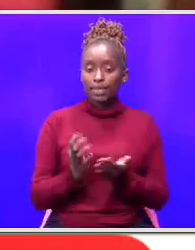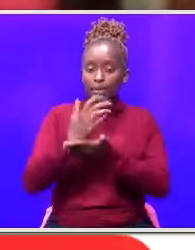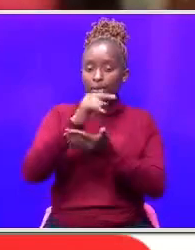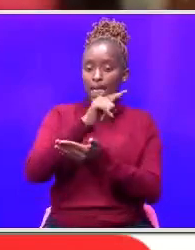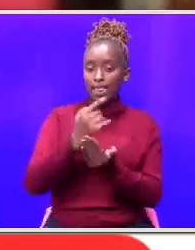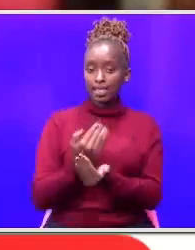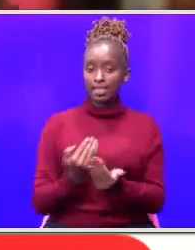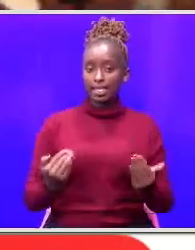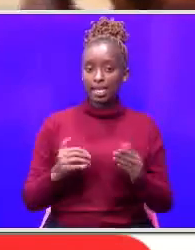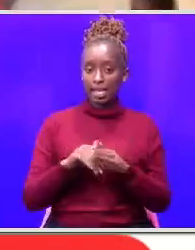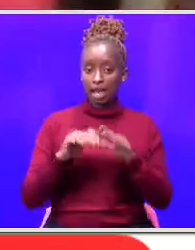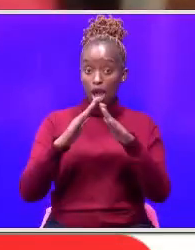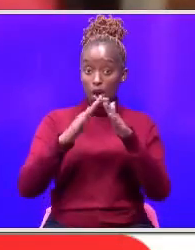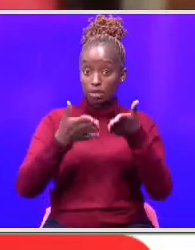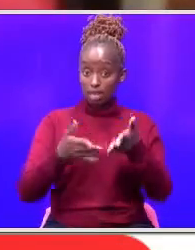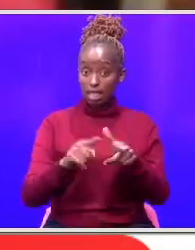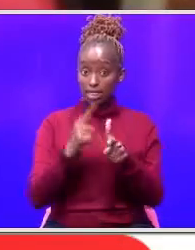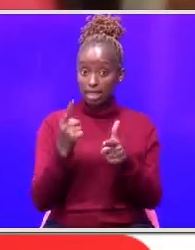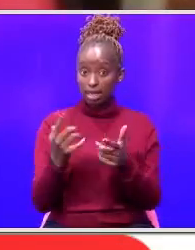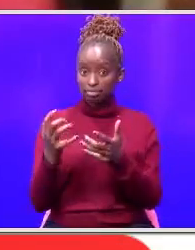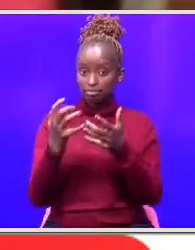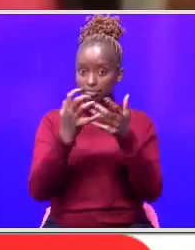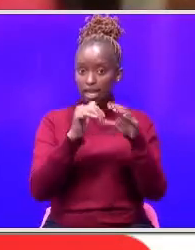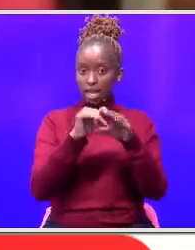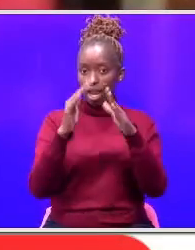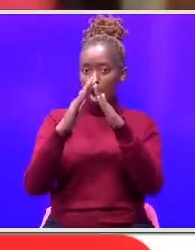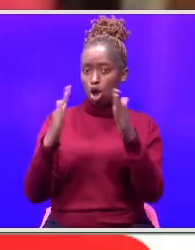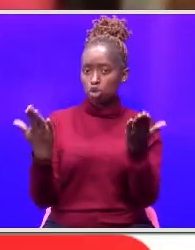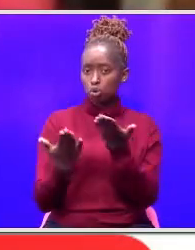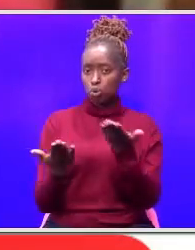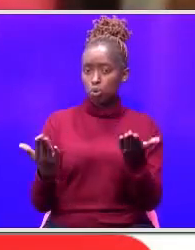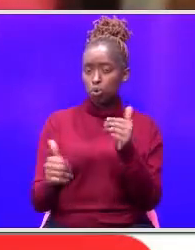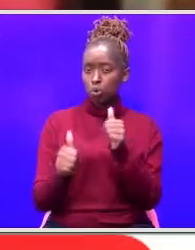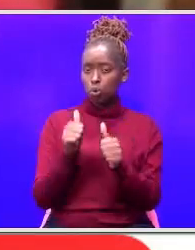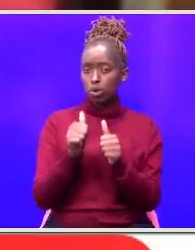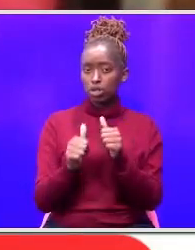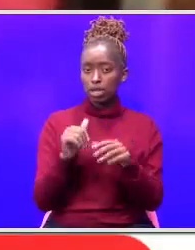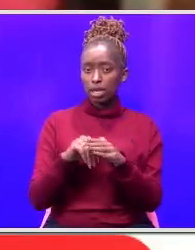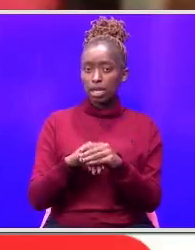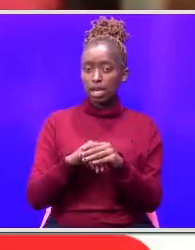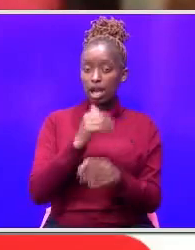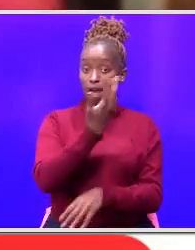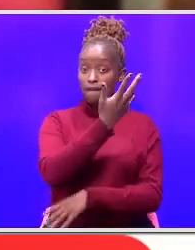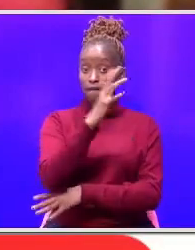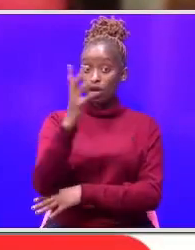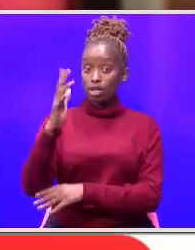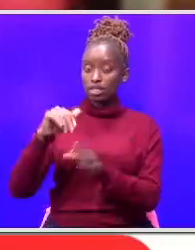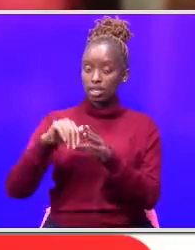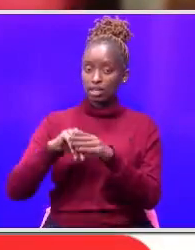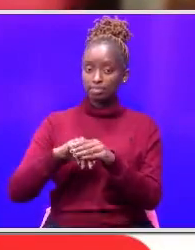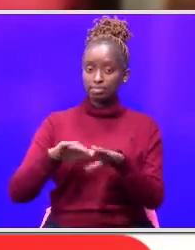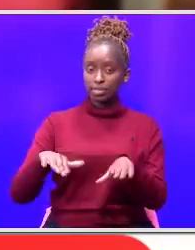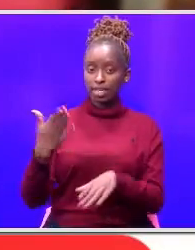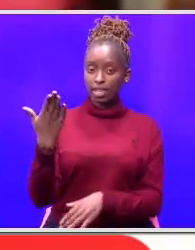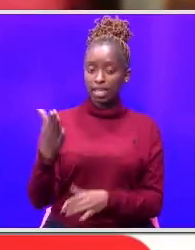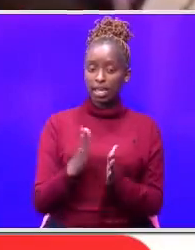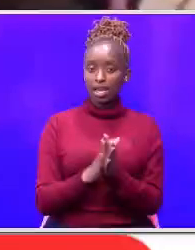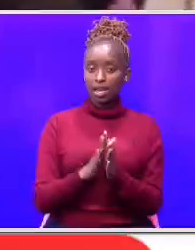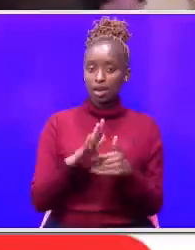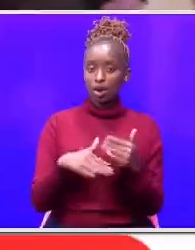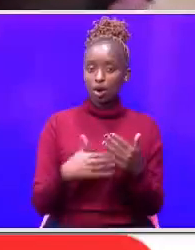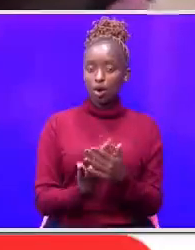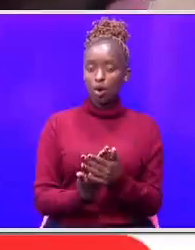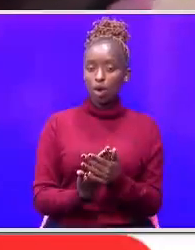na kisha kuwapeleka kwenye nyumba ambayo iko katika ndani ya msitu karibu na hii boma, na wote